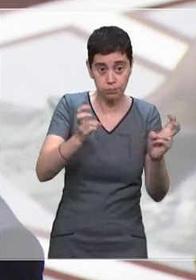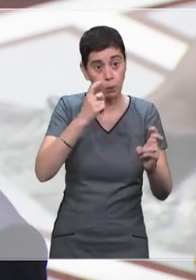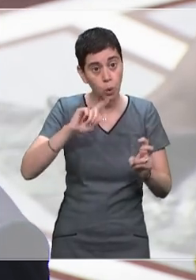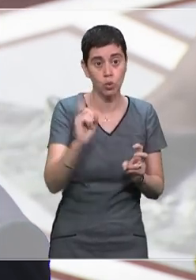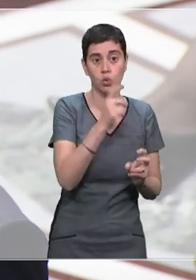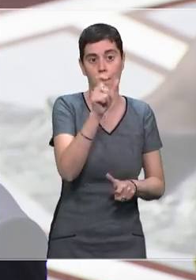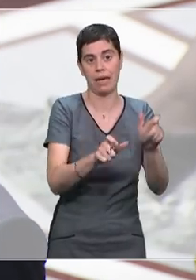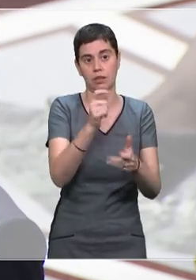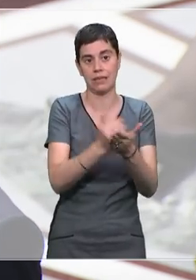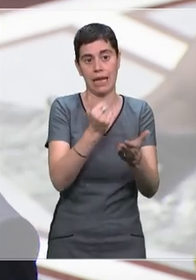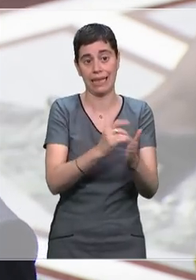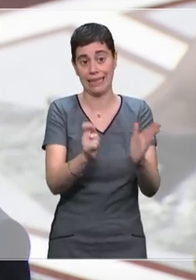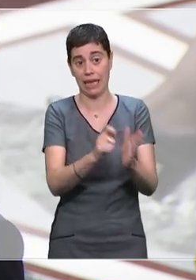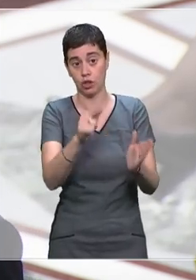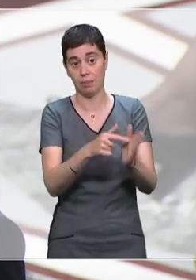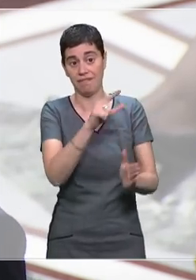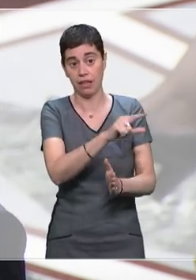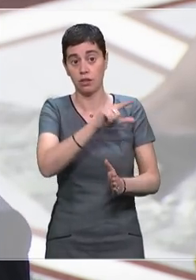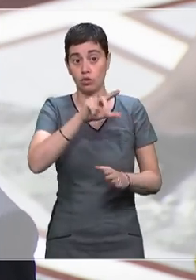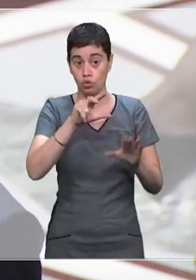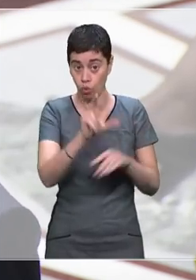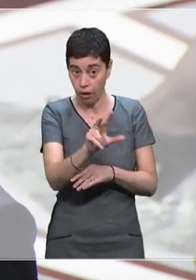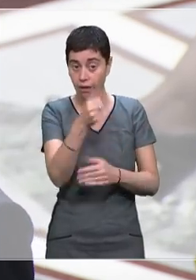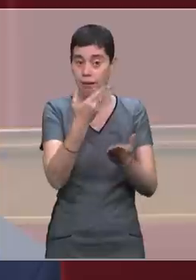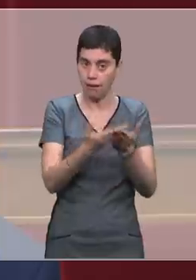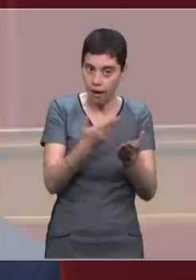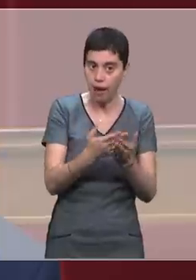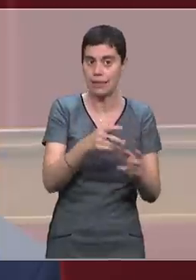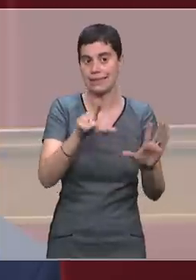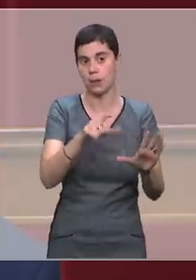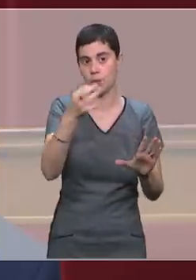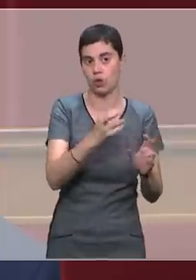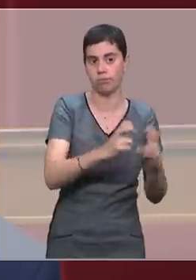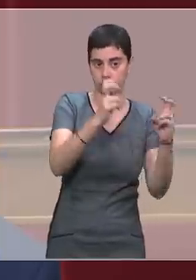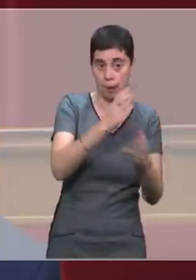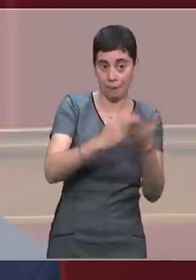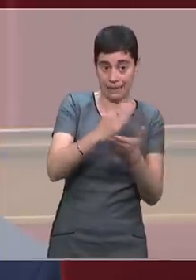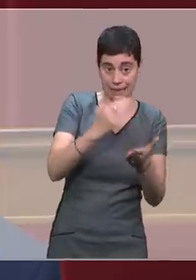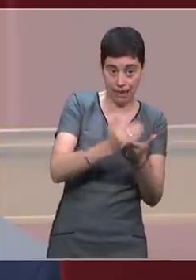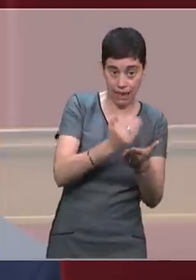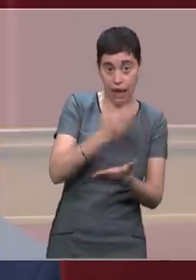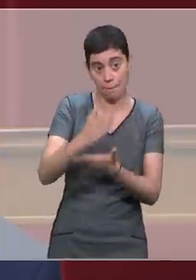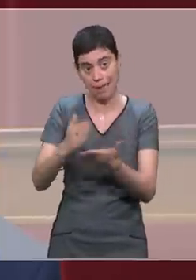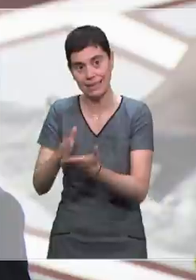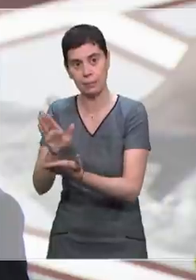salariés en 2023 de plus de 7%. Une partie en salaire, une partie en prime, justement, votée par cette